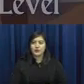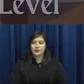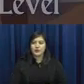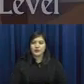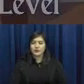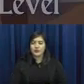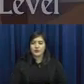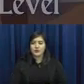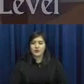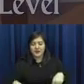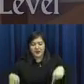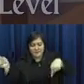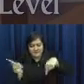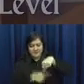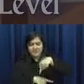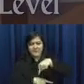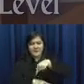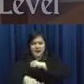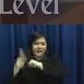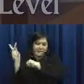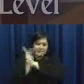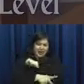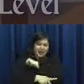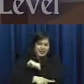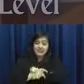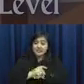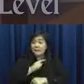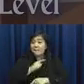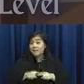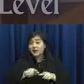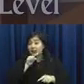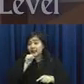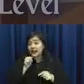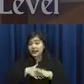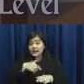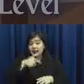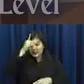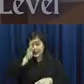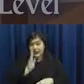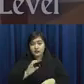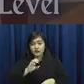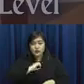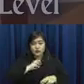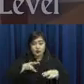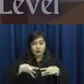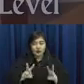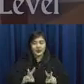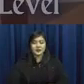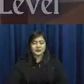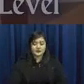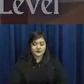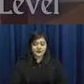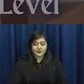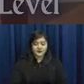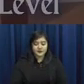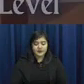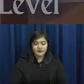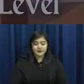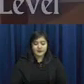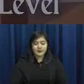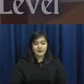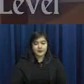loob ng tahanan ay parang kaaway, hindi yeah. parang pamilya eh. That's right. O, hindi, eto mga kapatid, alam nyo,